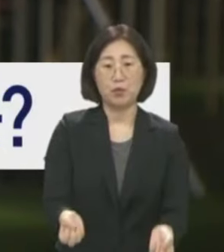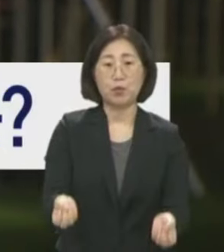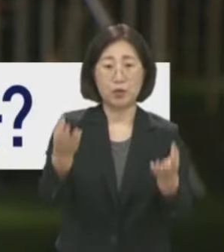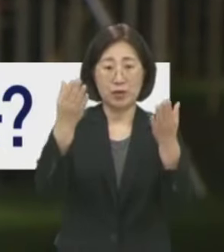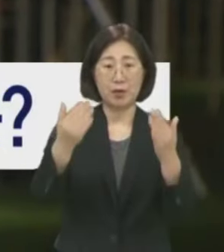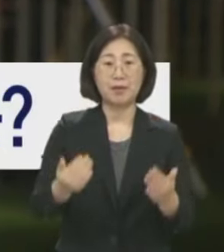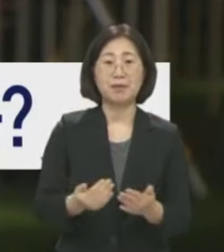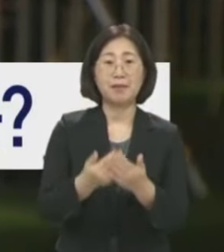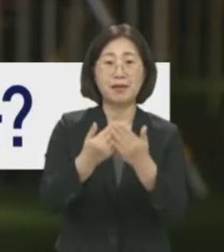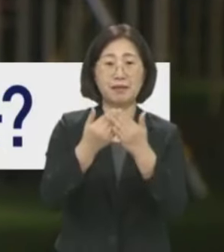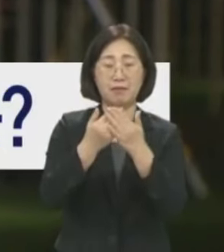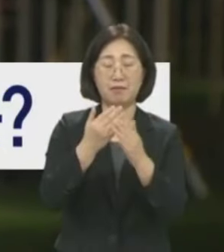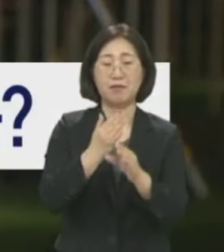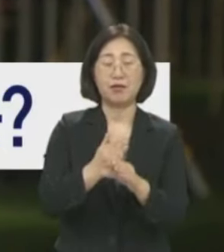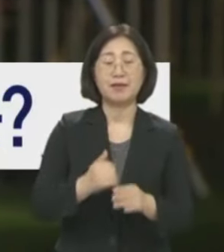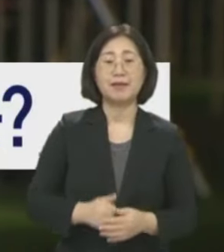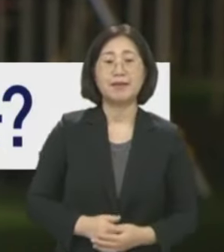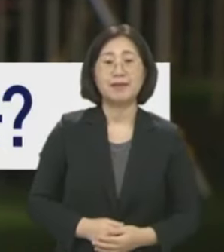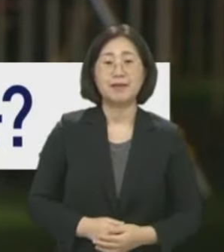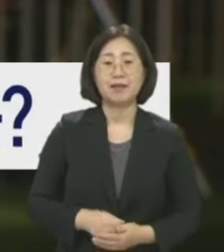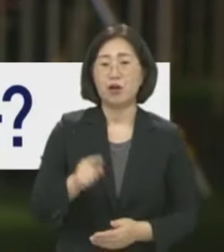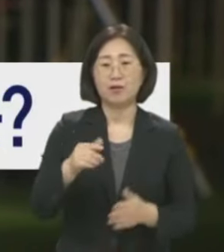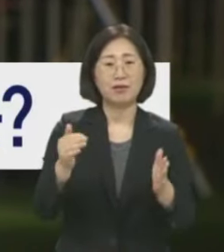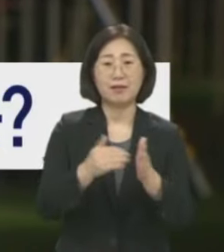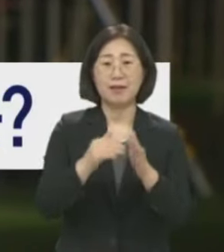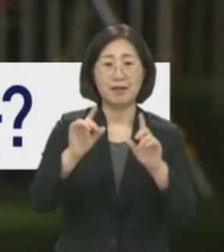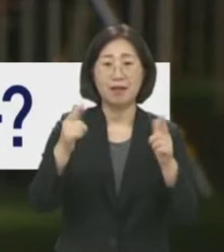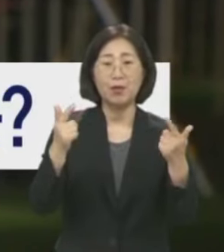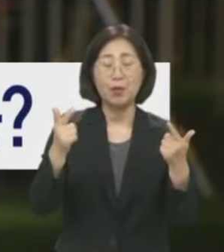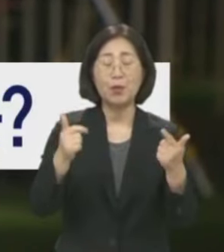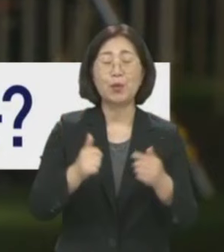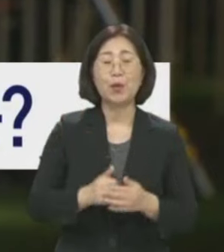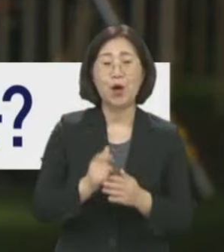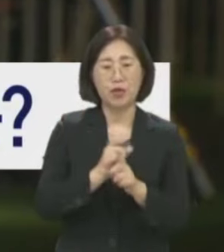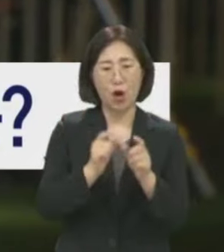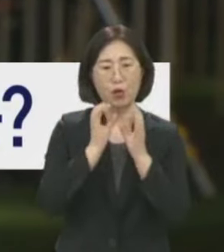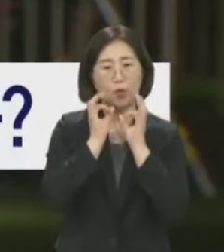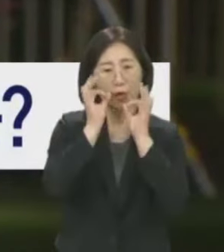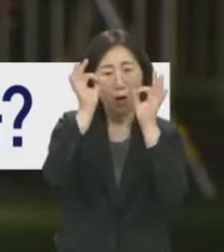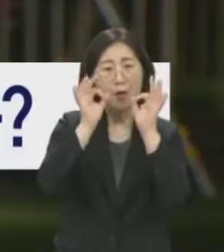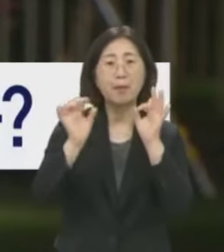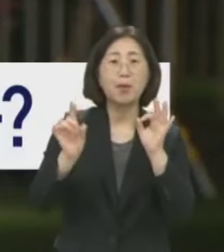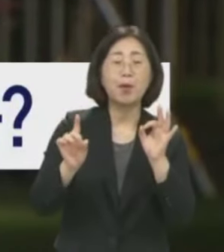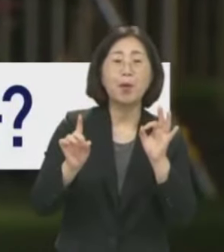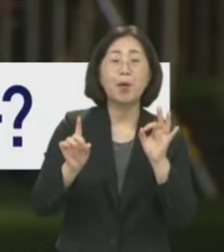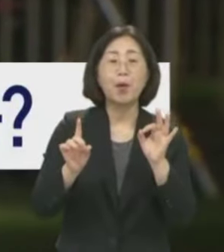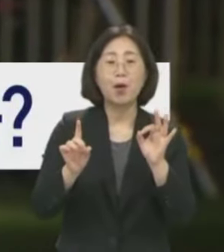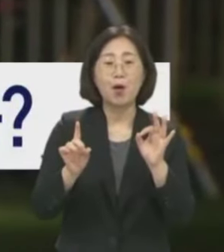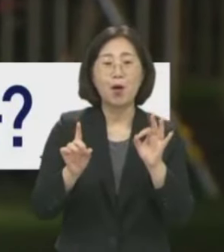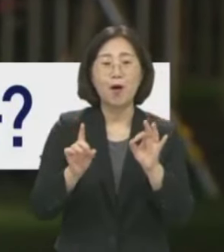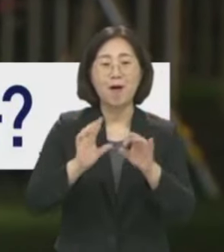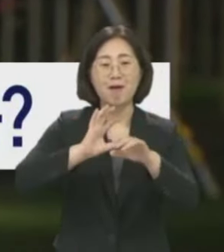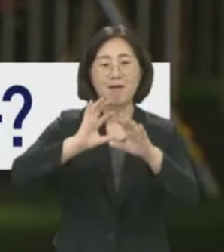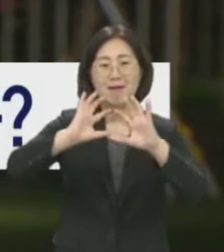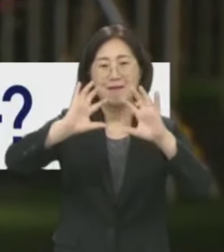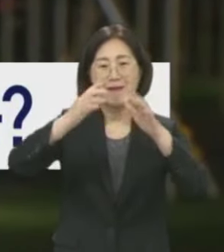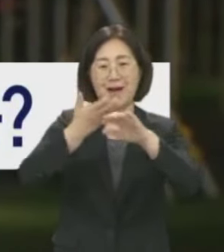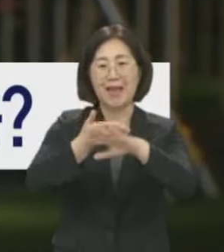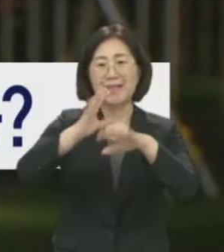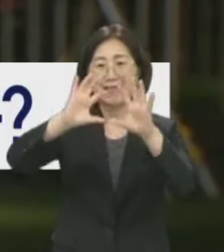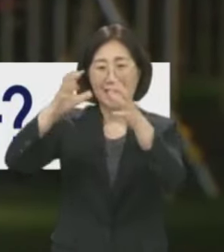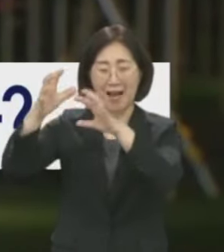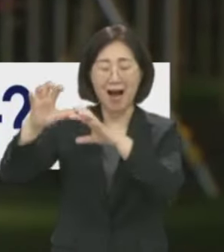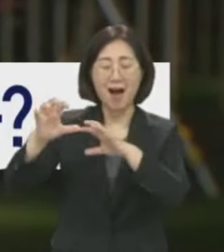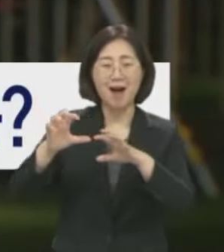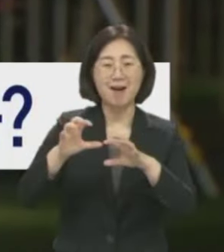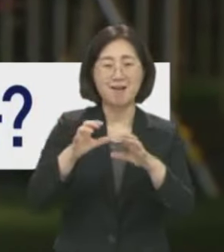자리매김하고 있다고 저는 생각을 합니다. 여기서 멈추지 않고요. 우리 이 서산 해미읍성 축제가 더욱더 세계로 뻗어나가는